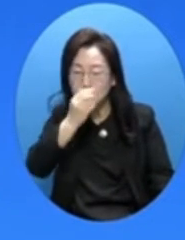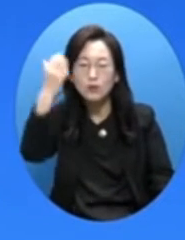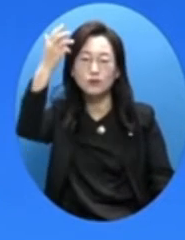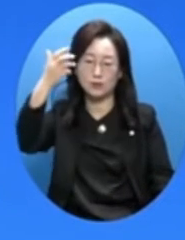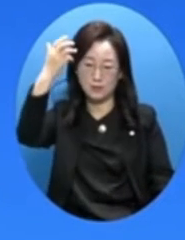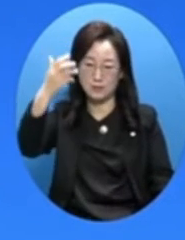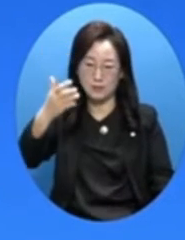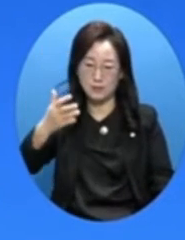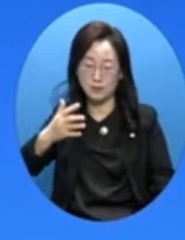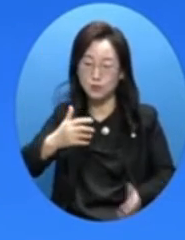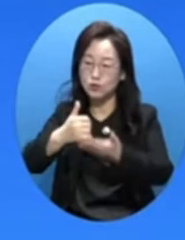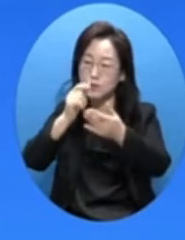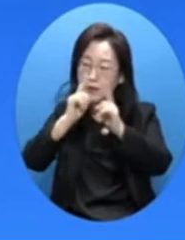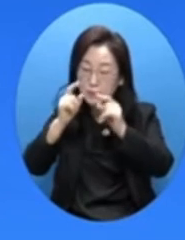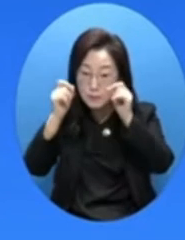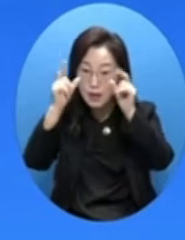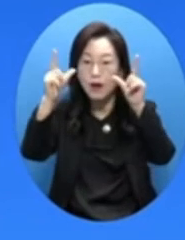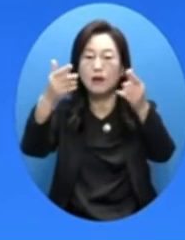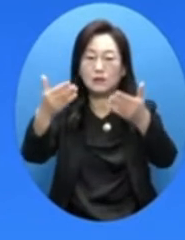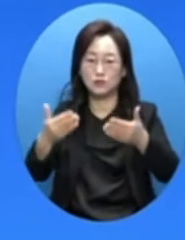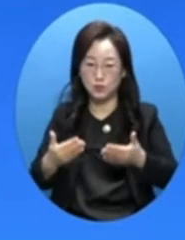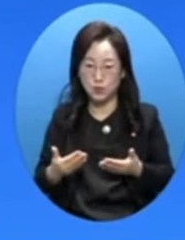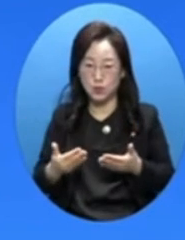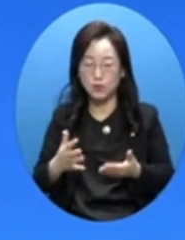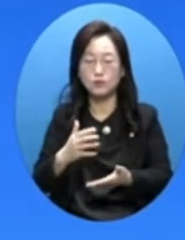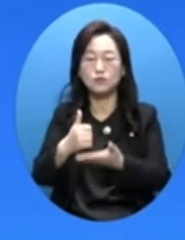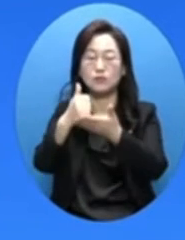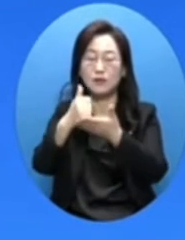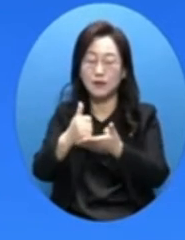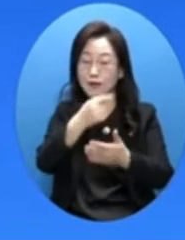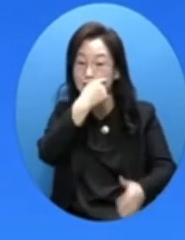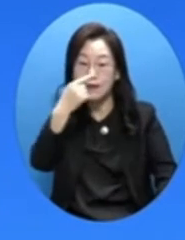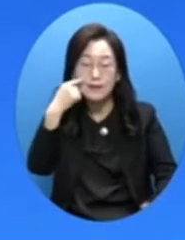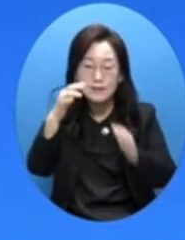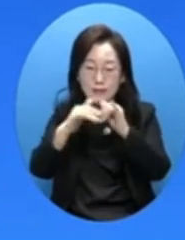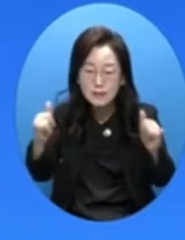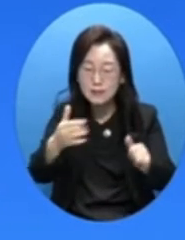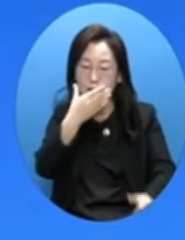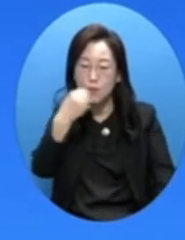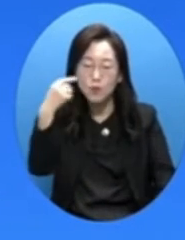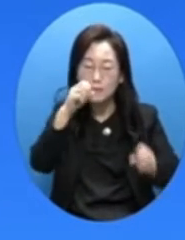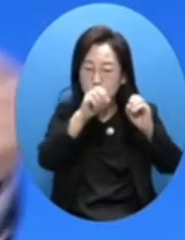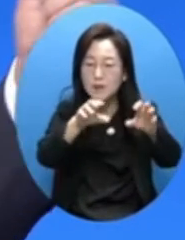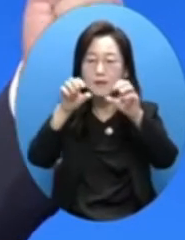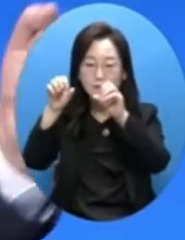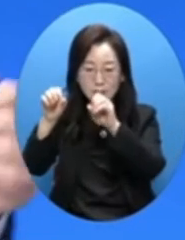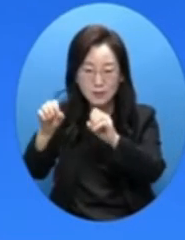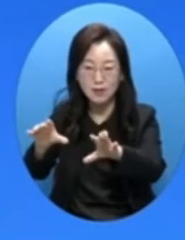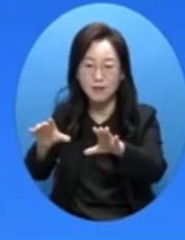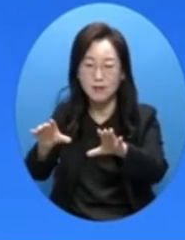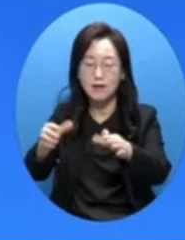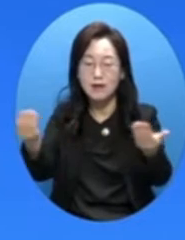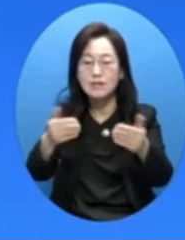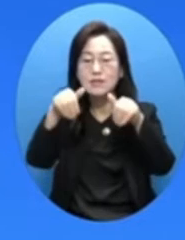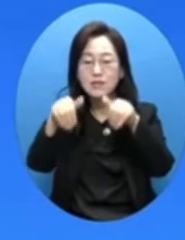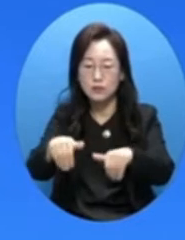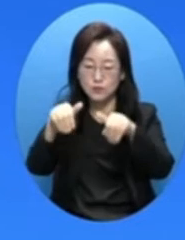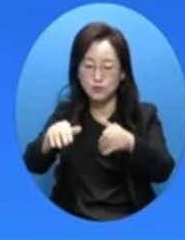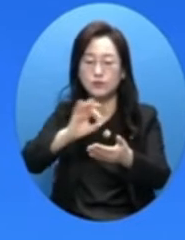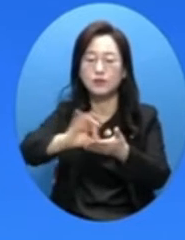하시고 우리를 주의 증인, 복음의 증인으로 변화시켜서 복음을 전하는 주님의 일꾼으로